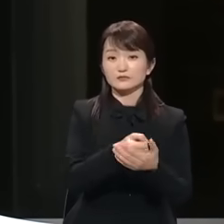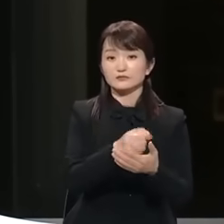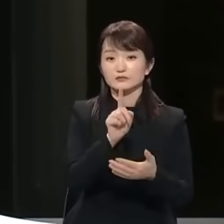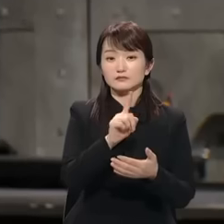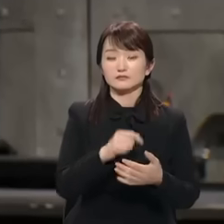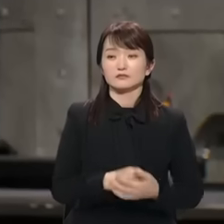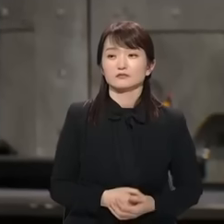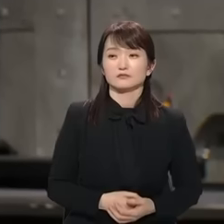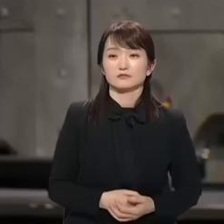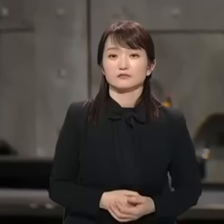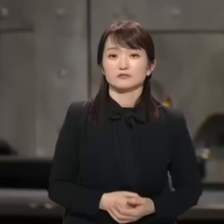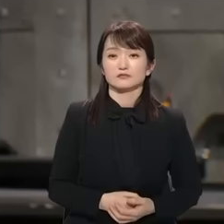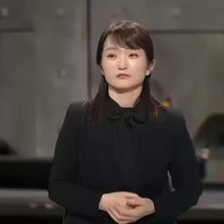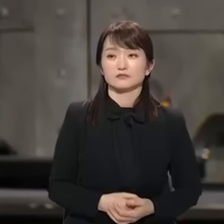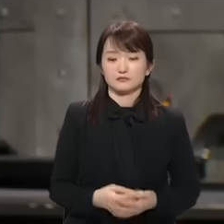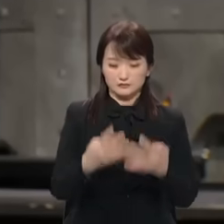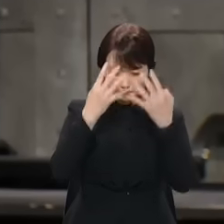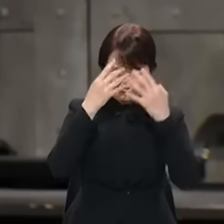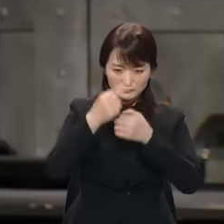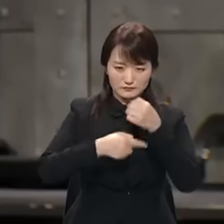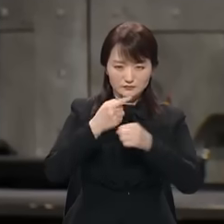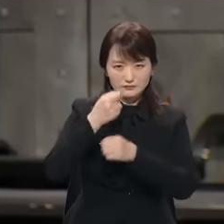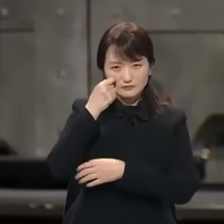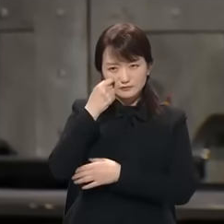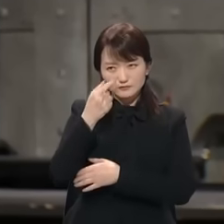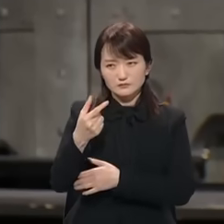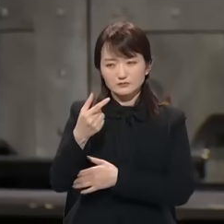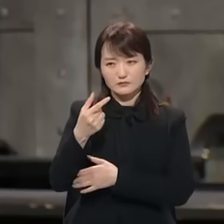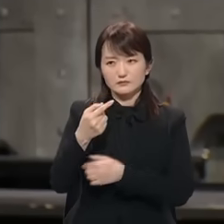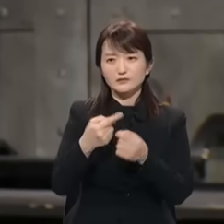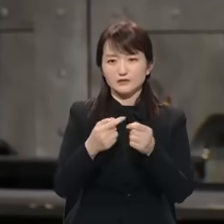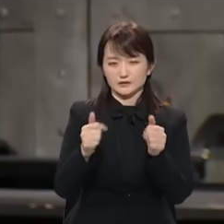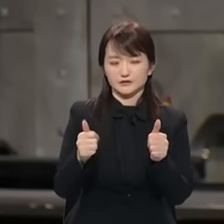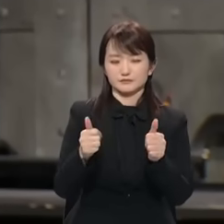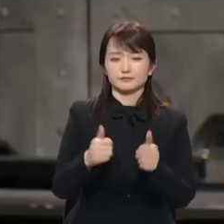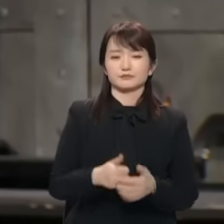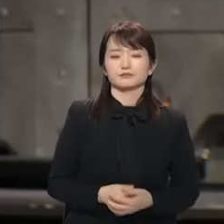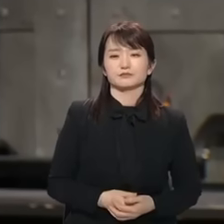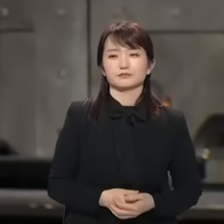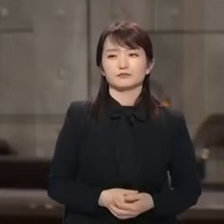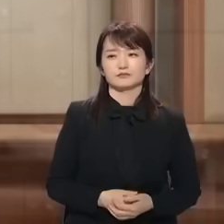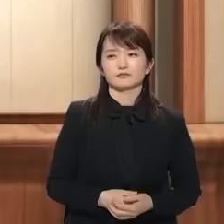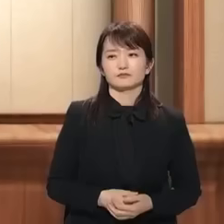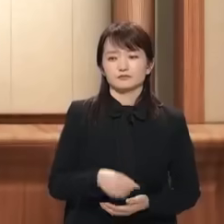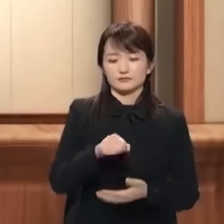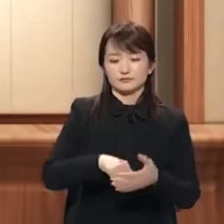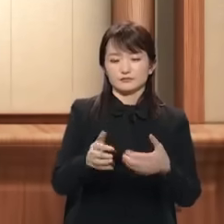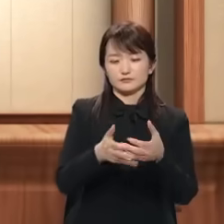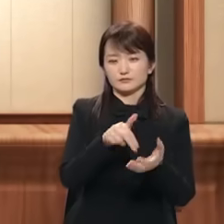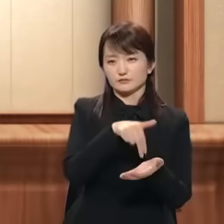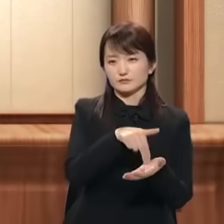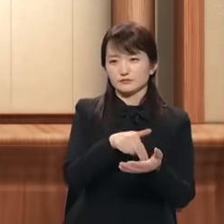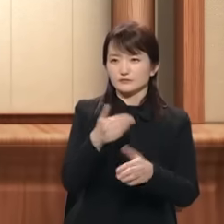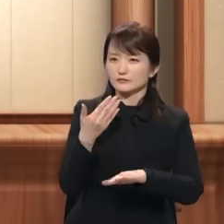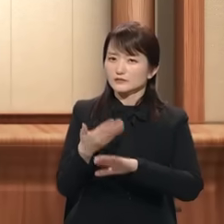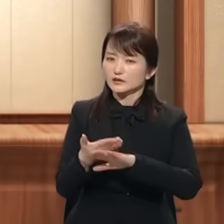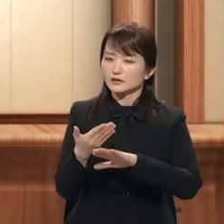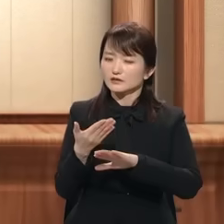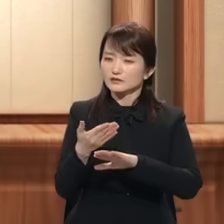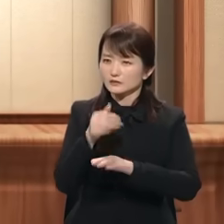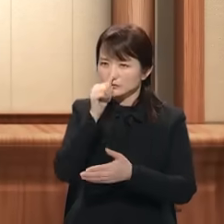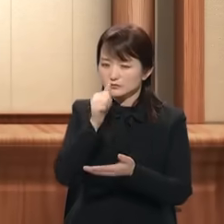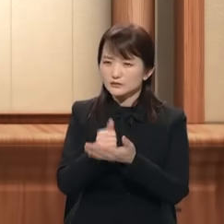아 재판부에서는 금고 1년 6개월로 판단을 일심히 해서는 내렸습니다 일단 재판 복고 봤을 때 다른 범죄가